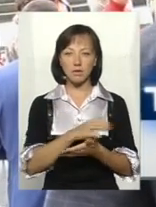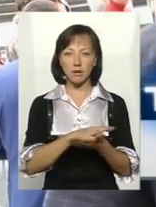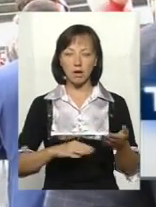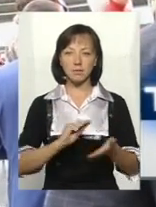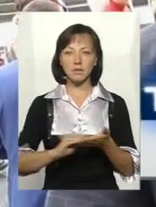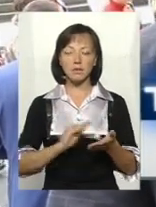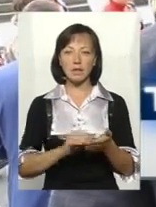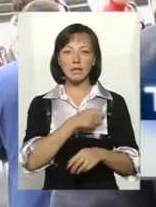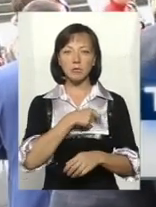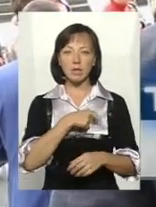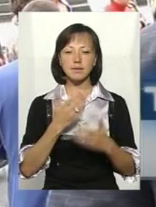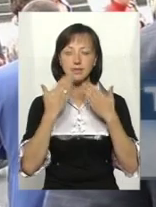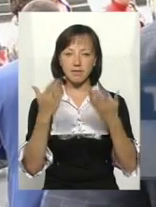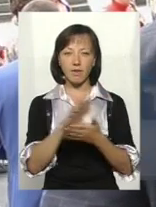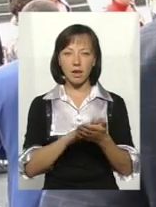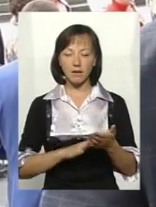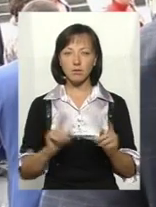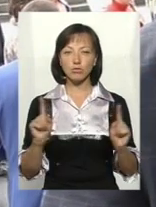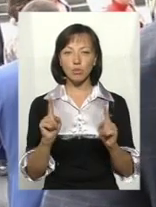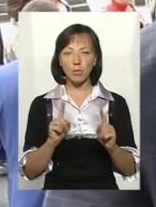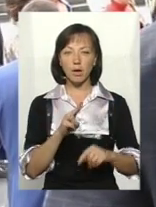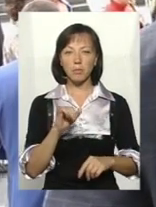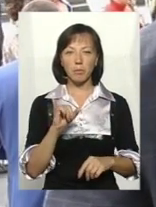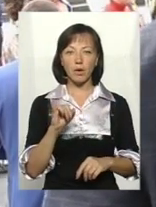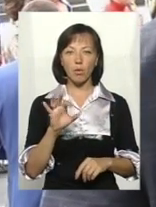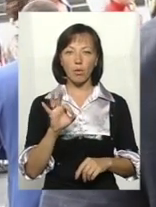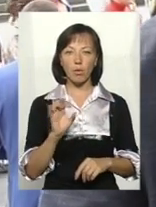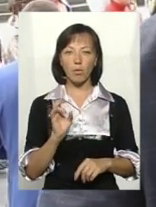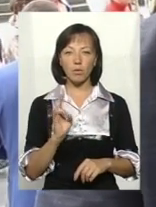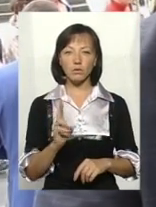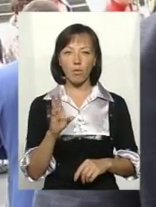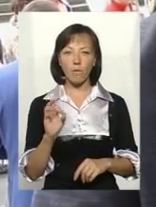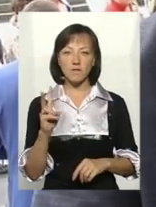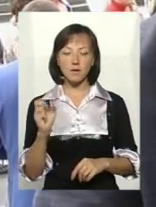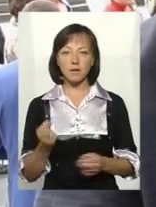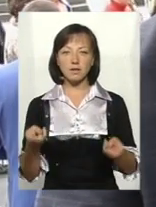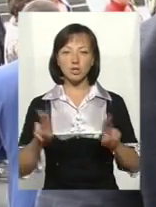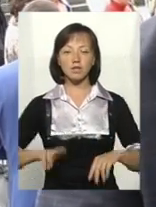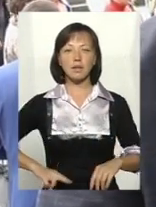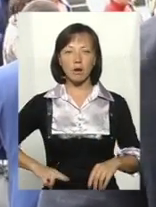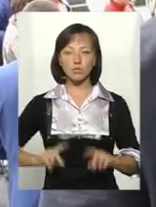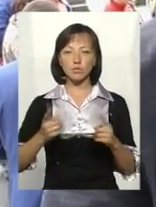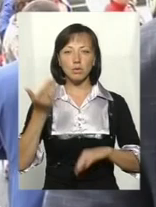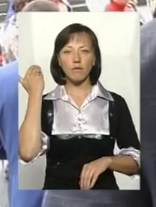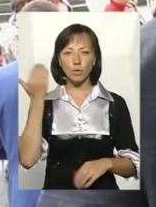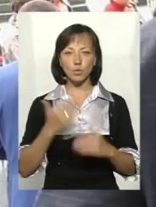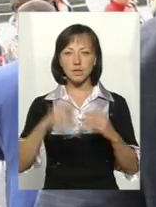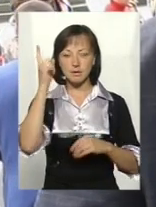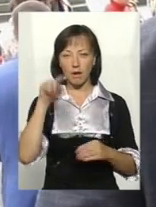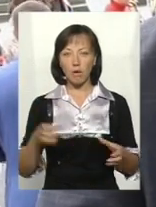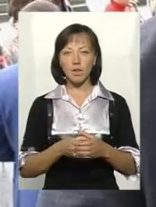депутатське звернення. Все ж таки, що Піонковська лишилась директором, із-за того, що вона дуже давно вже знає